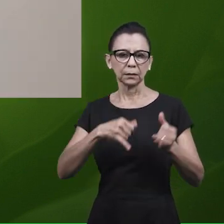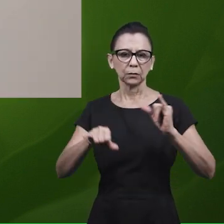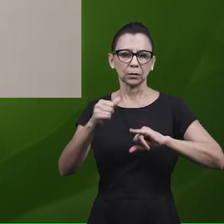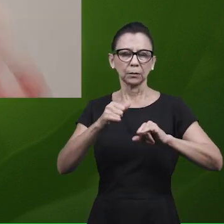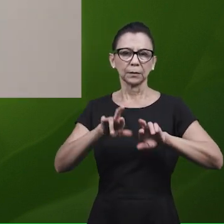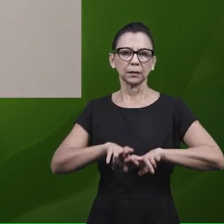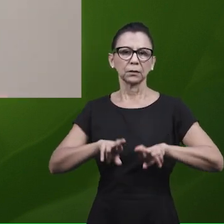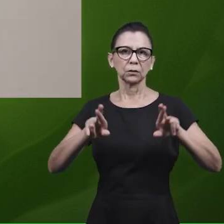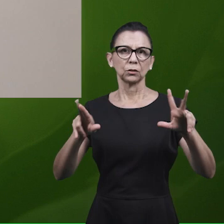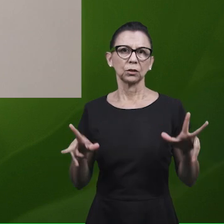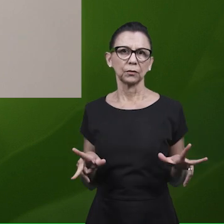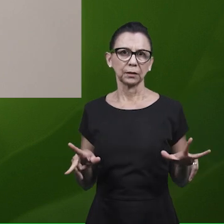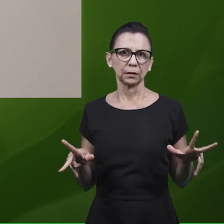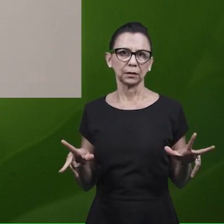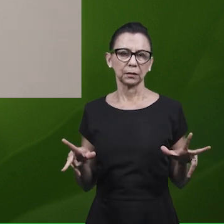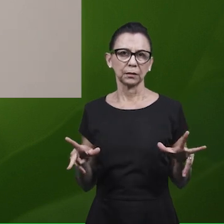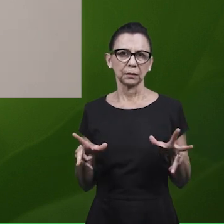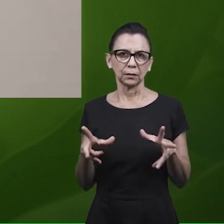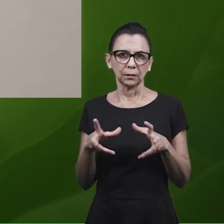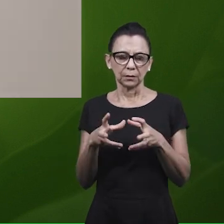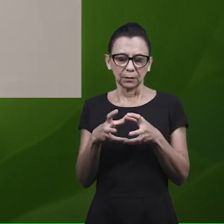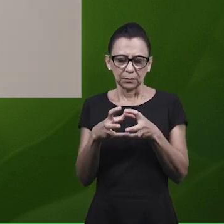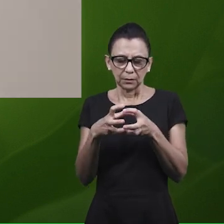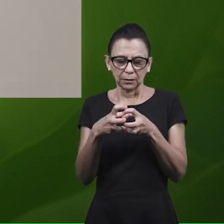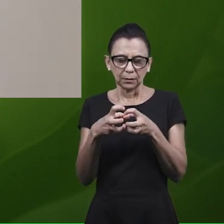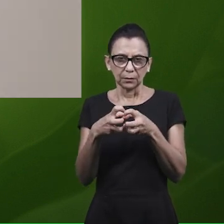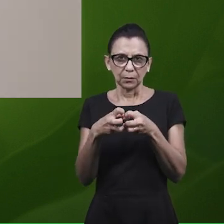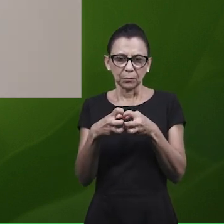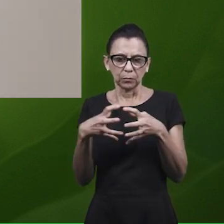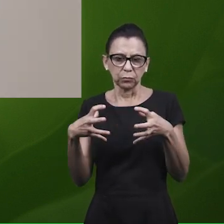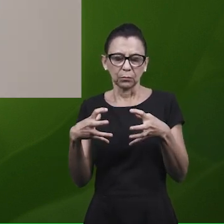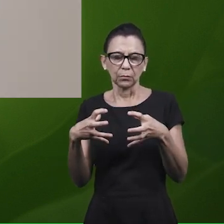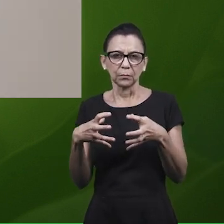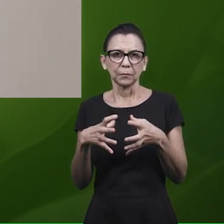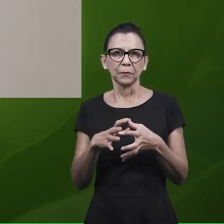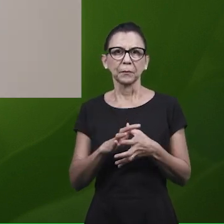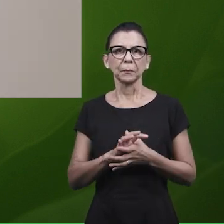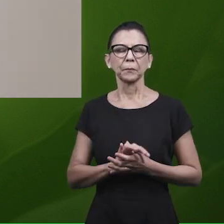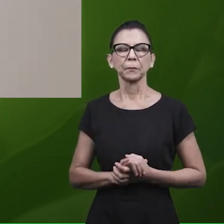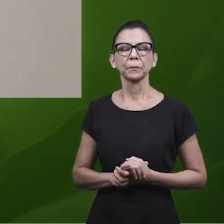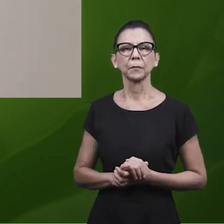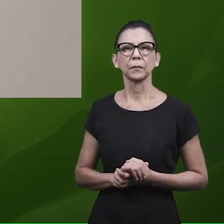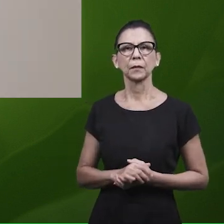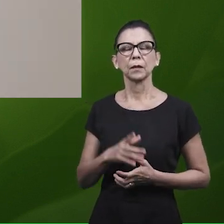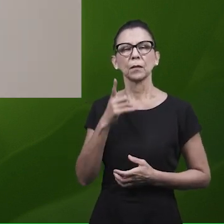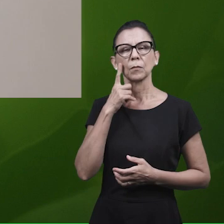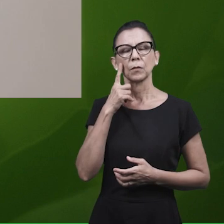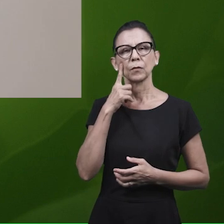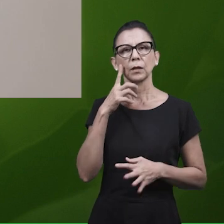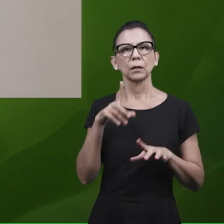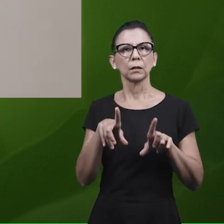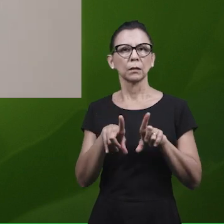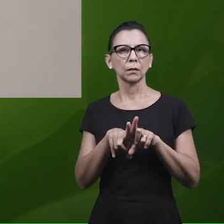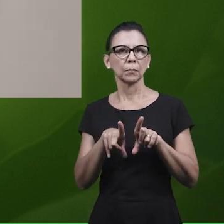caractéristiques chimiques sont différentes, elles ne pouvaient pas interagir. Un autre aspect que nous pouvons